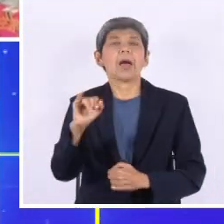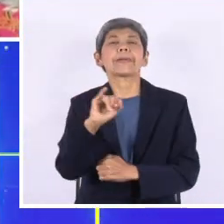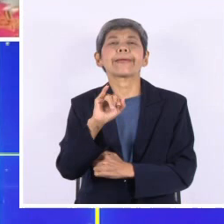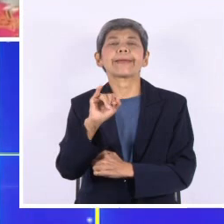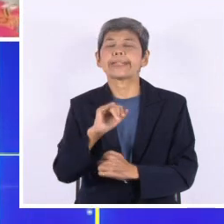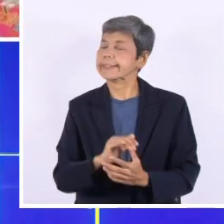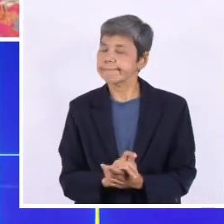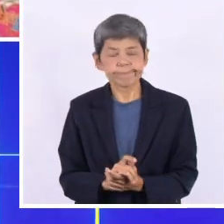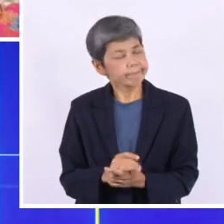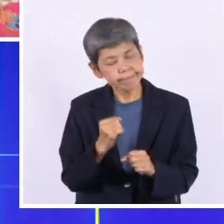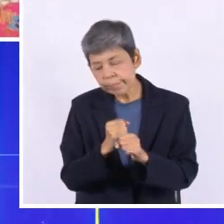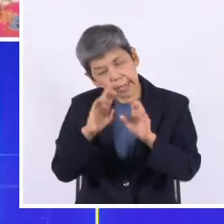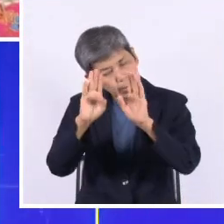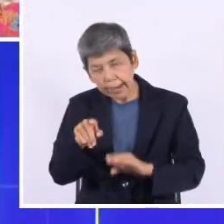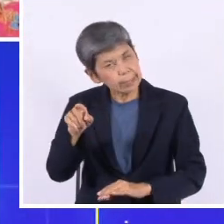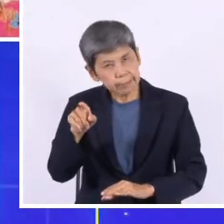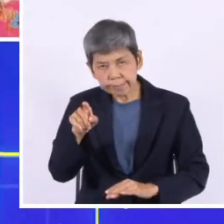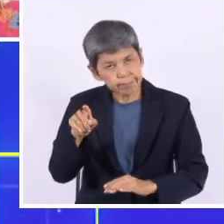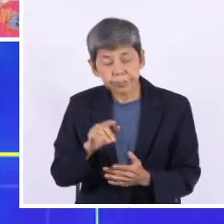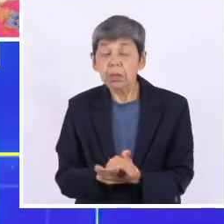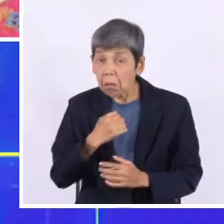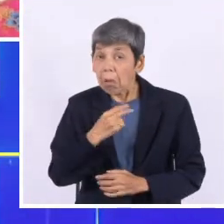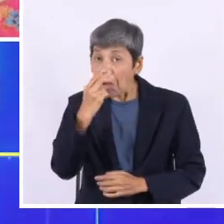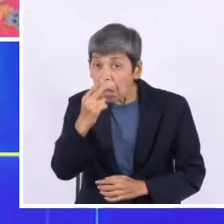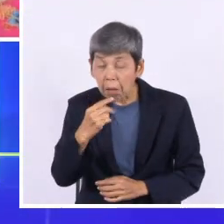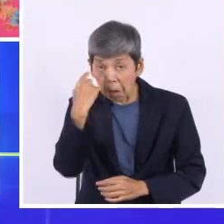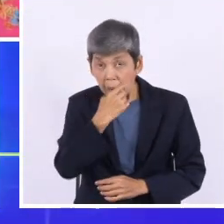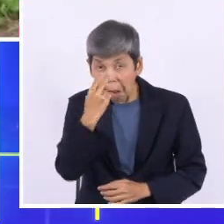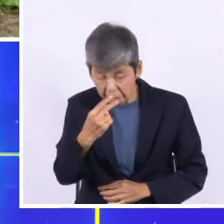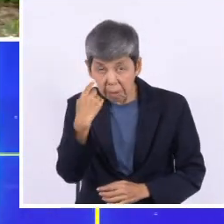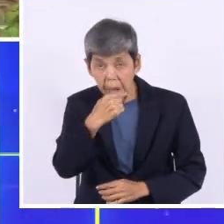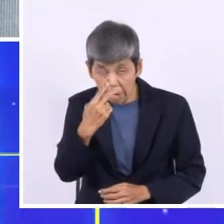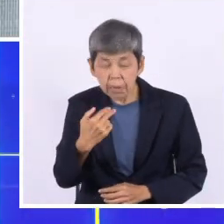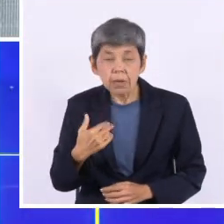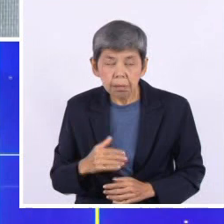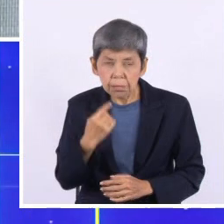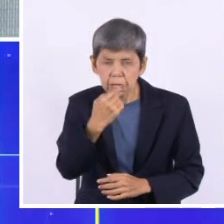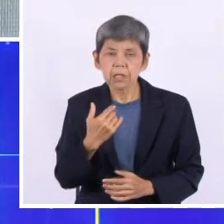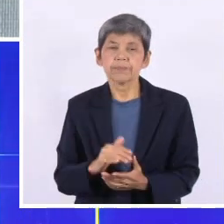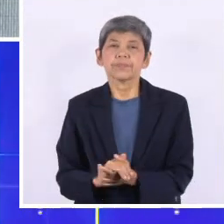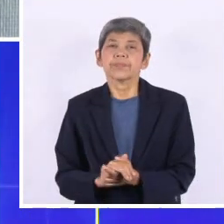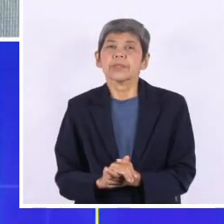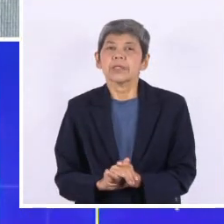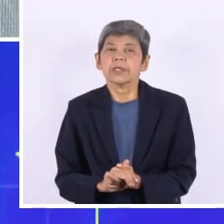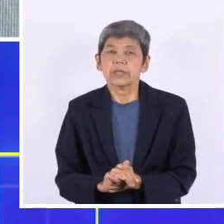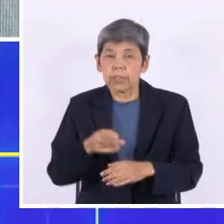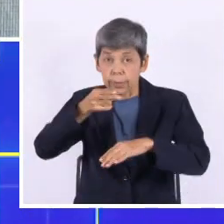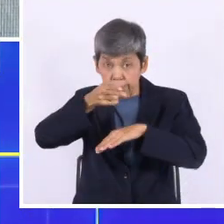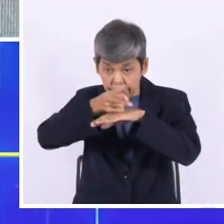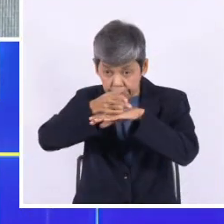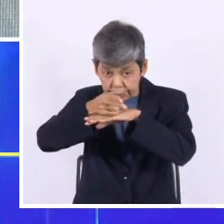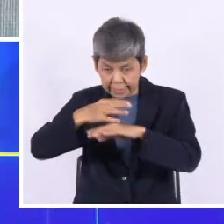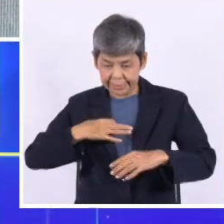นะมาทำกับคุณยายแบบนี้นะคะแล้วเห็นนะเห็นหน้าค่าตาด้วยไหมคนก่อเหตุนะคะเป็นวงจรปิดใ